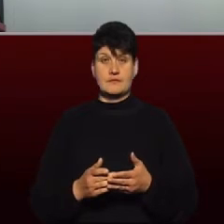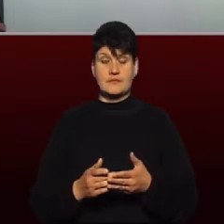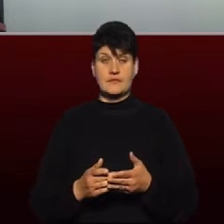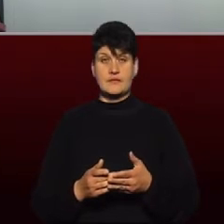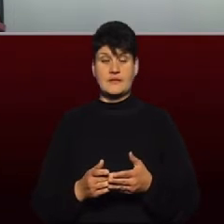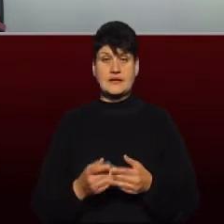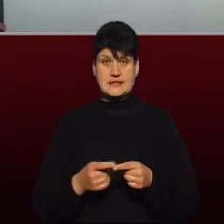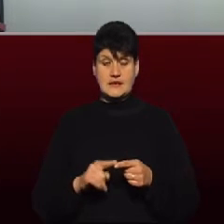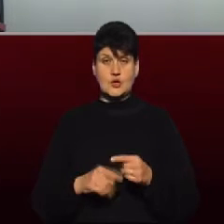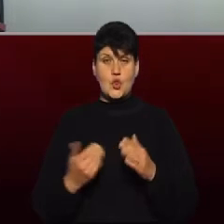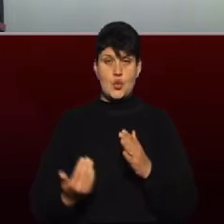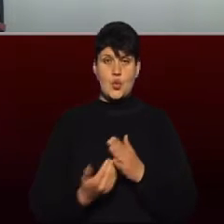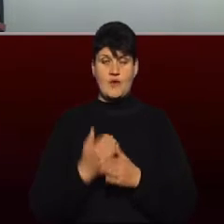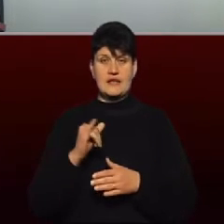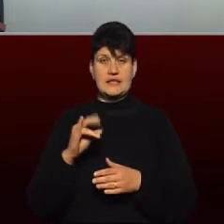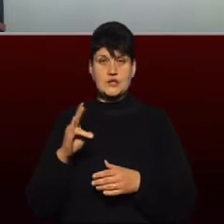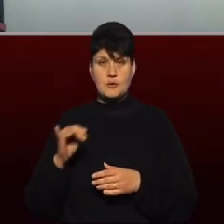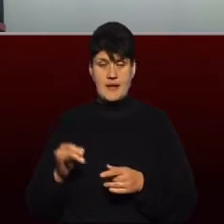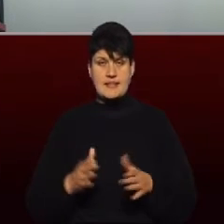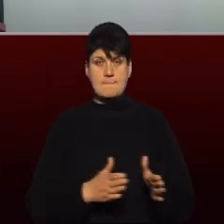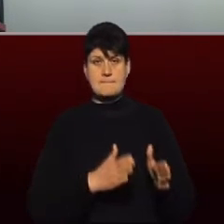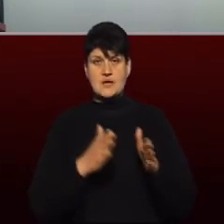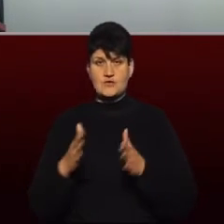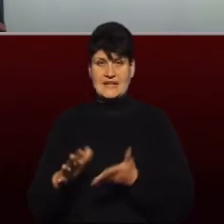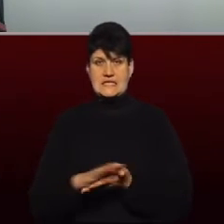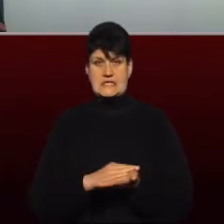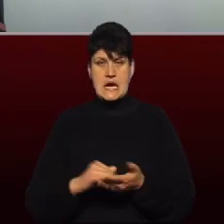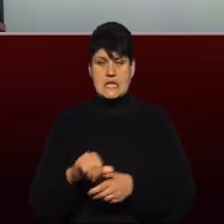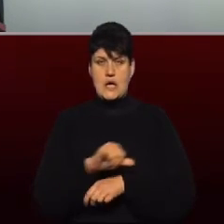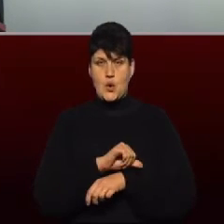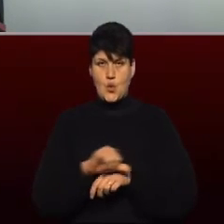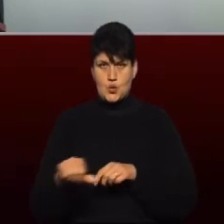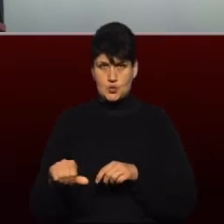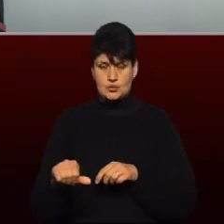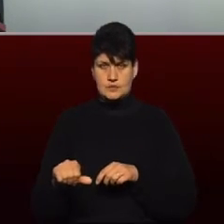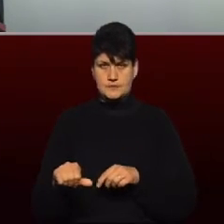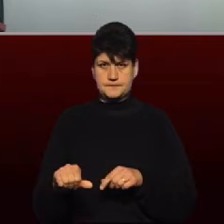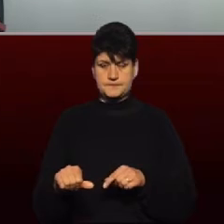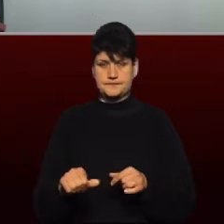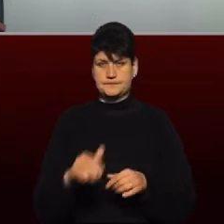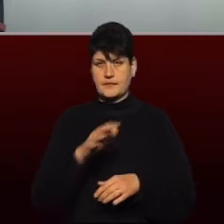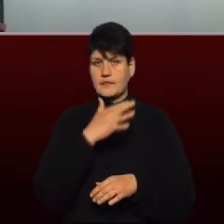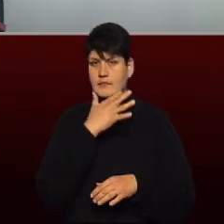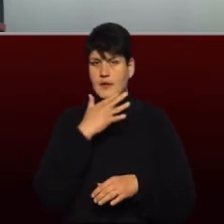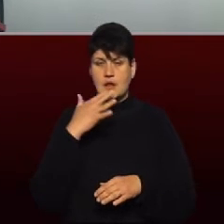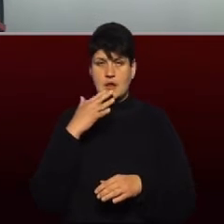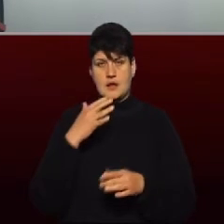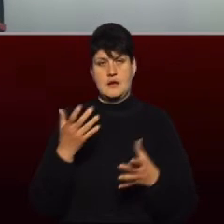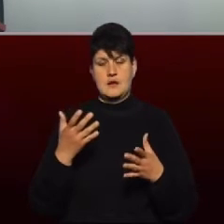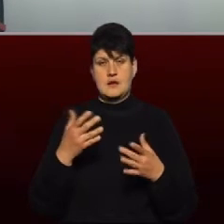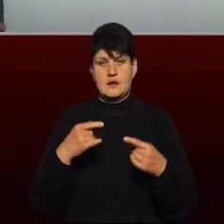інструменти пересування, стирання кордонів і мультикультурного такого спілкування, якщо не буде